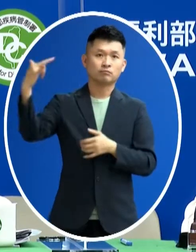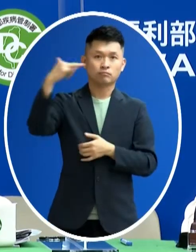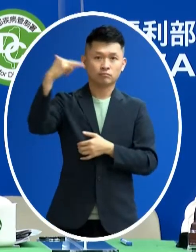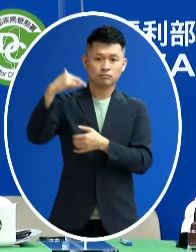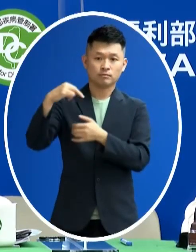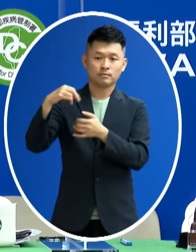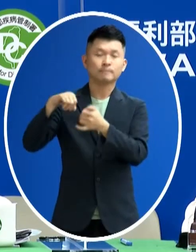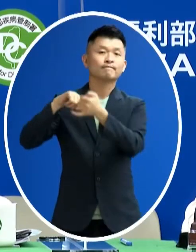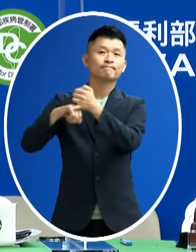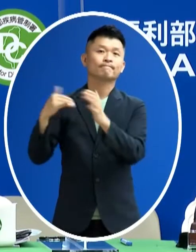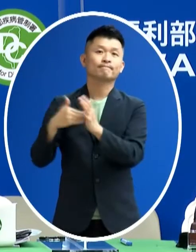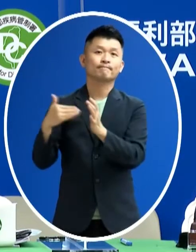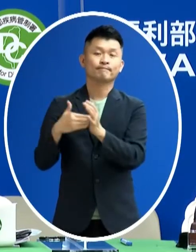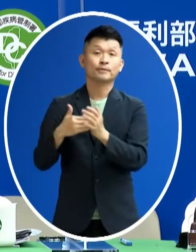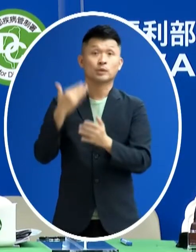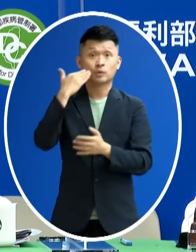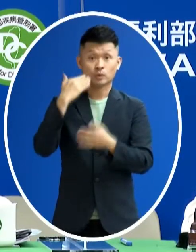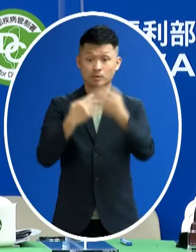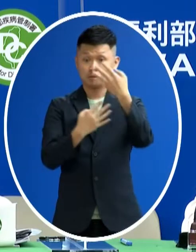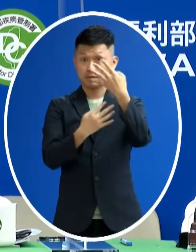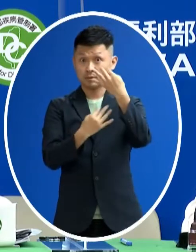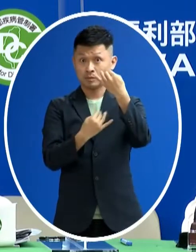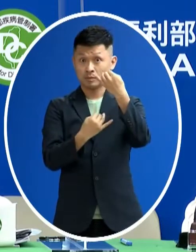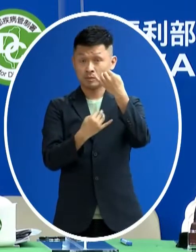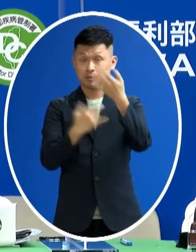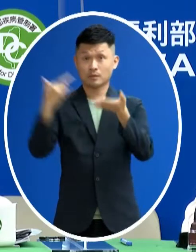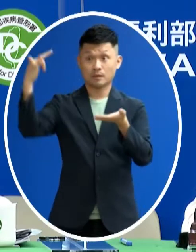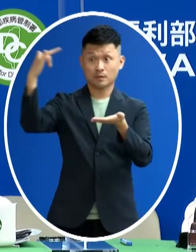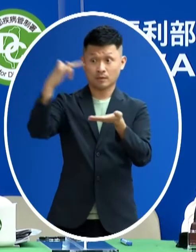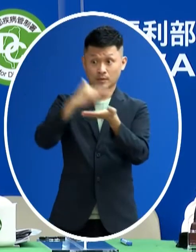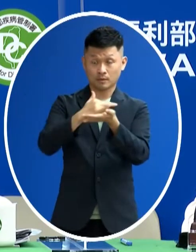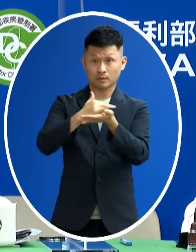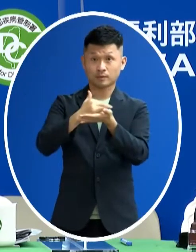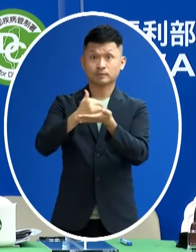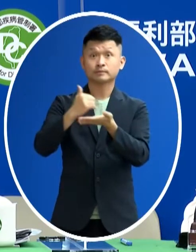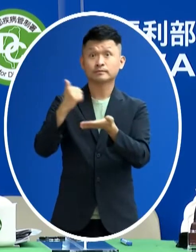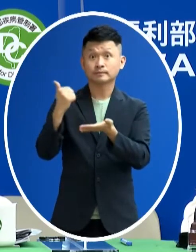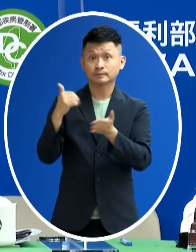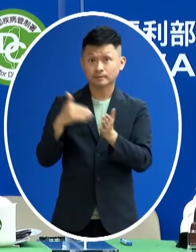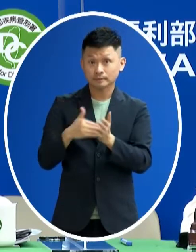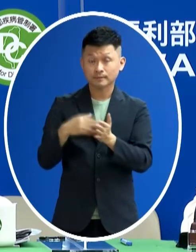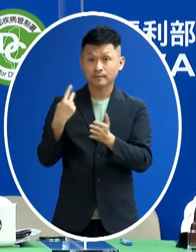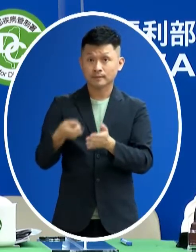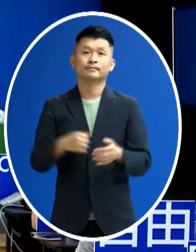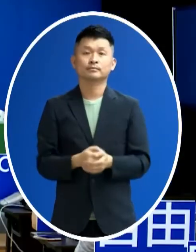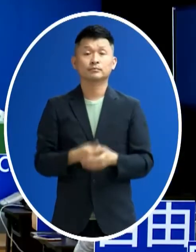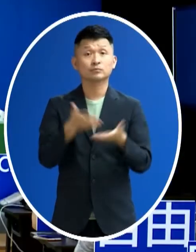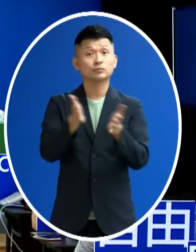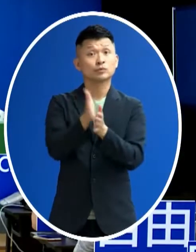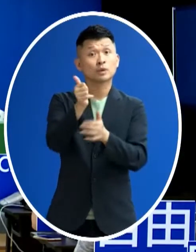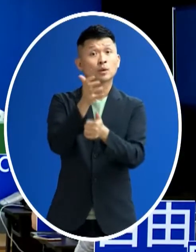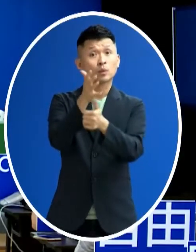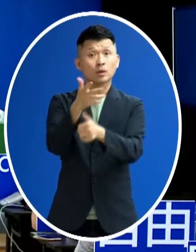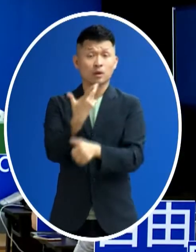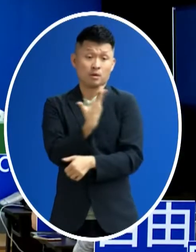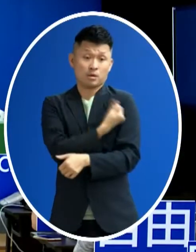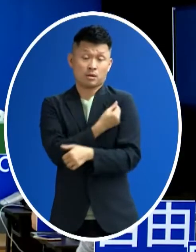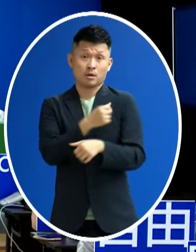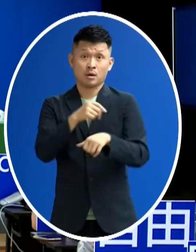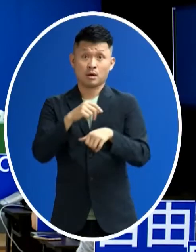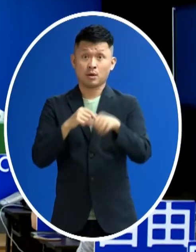那当然如果时间到了，就是进来了之后我们再安排他施打的一个时程。 开打时间会晚